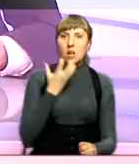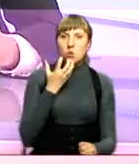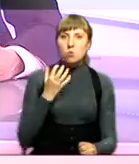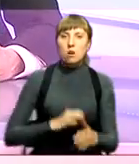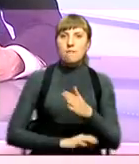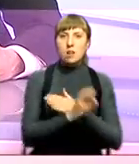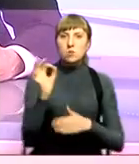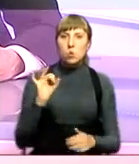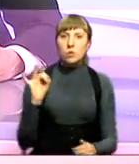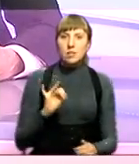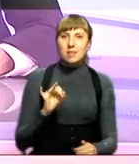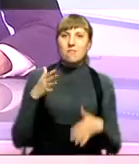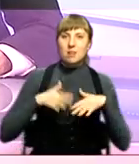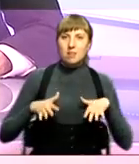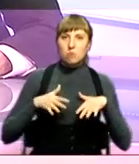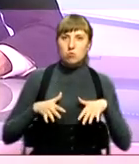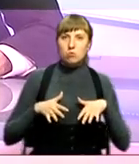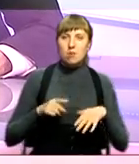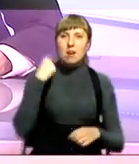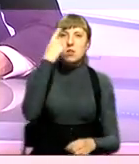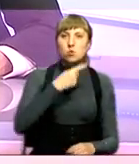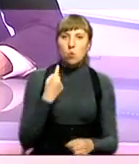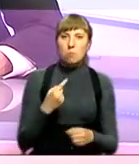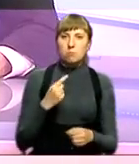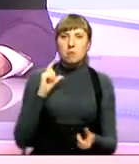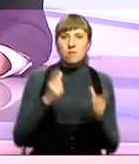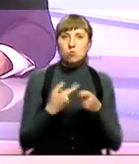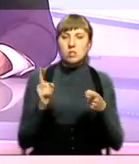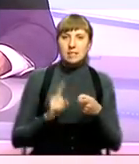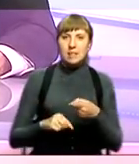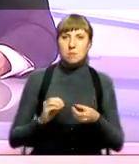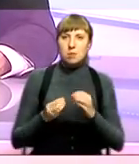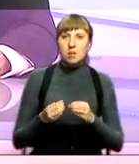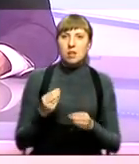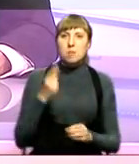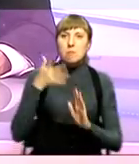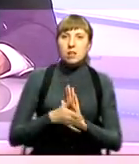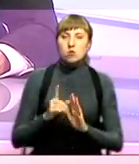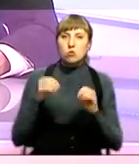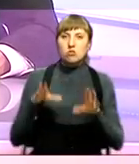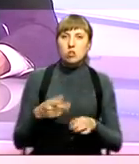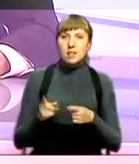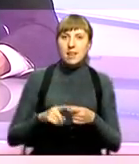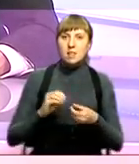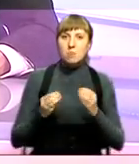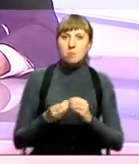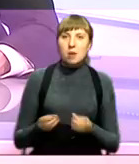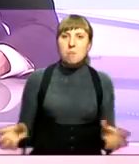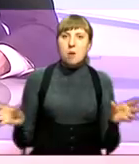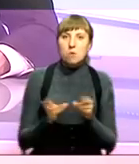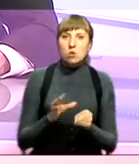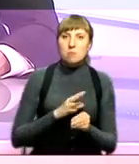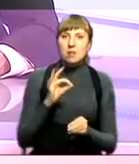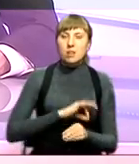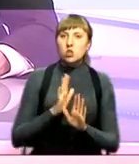Юго-Востоке, и в Крыму, лицом к этим проблемам. И поняла, что решение этих проблем было бы обоюдо выгодно не только для